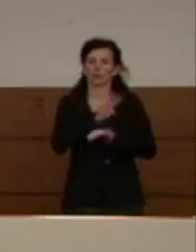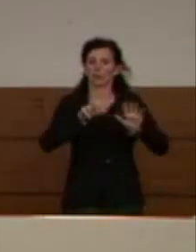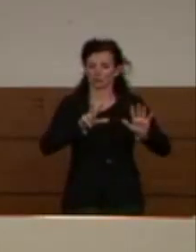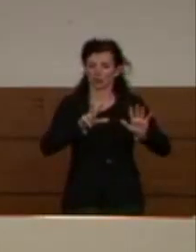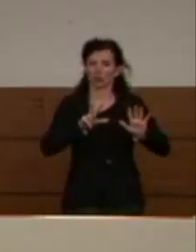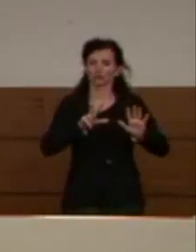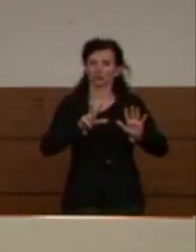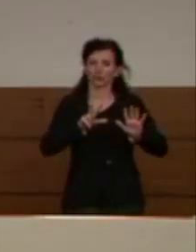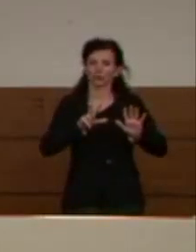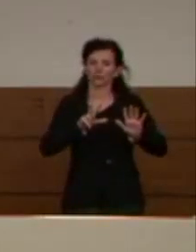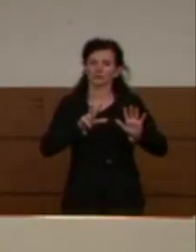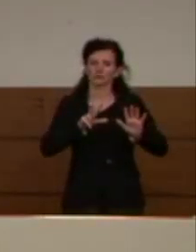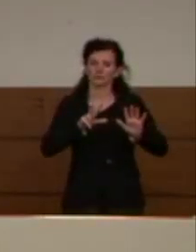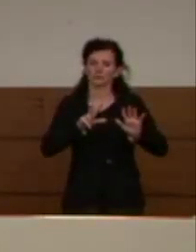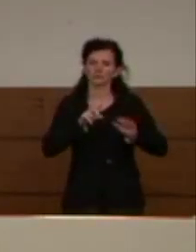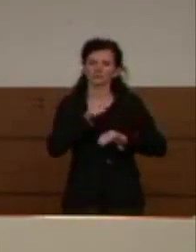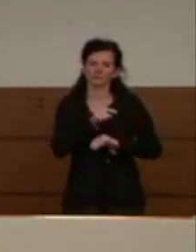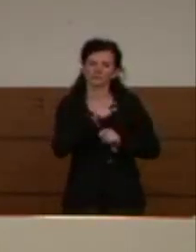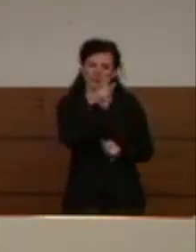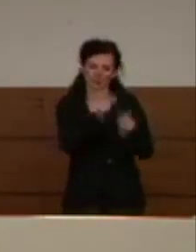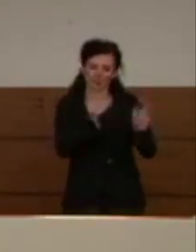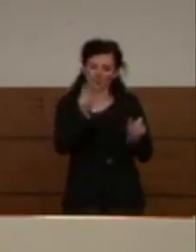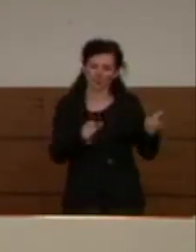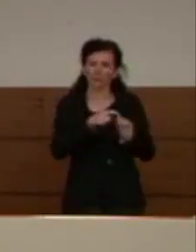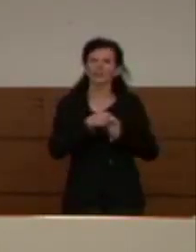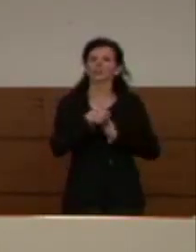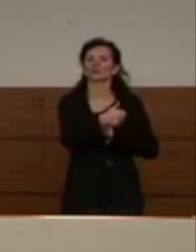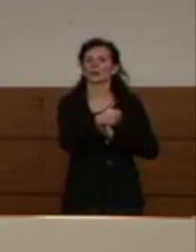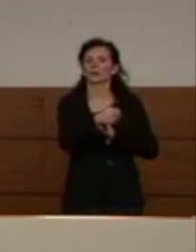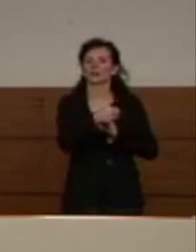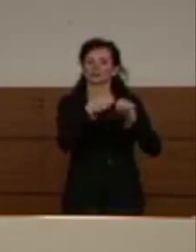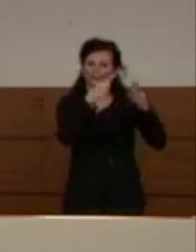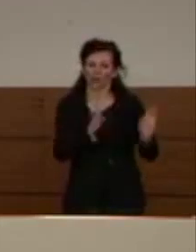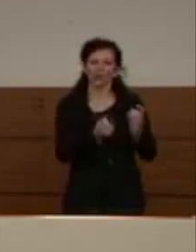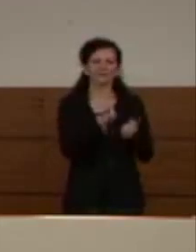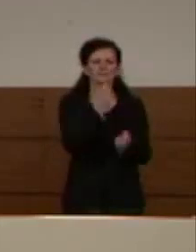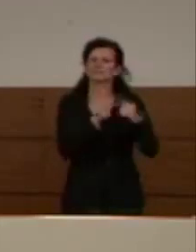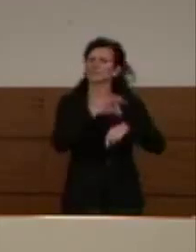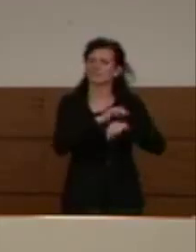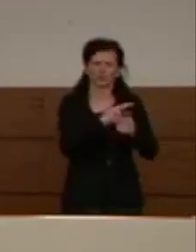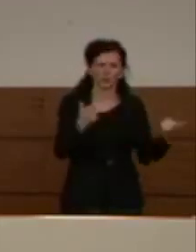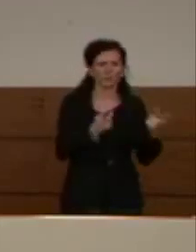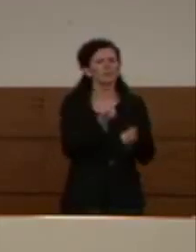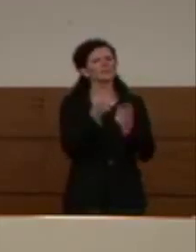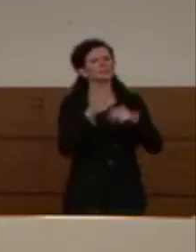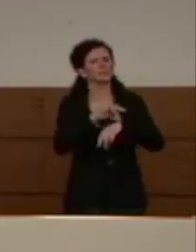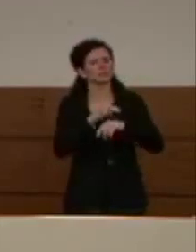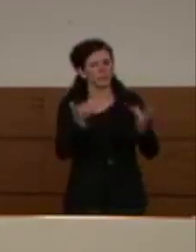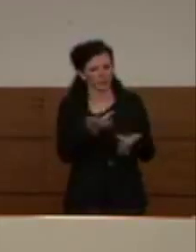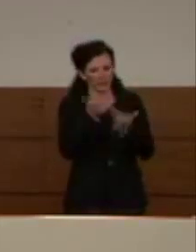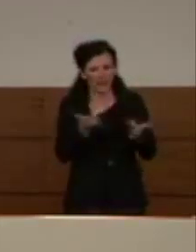sono le persone in isolamento senza sintomi o con sintomi lievi